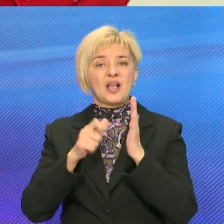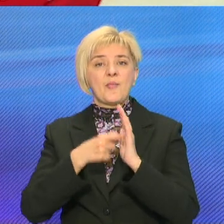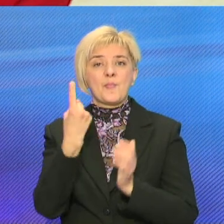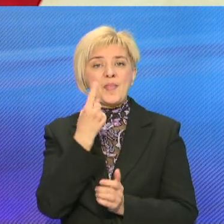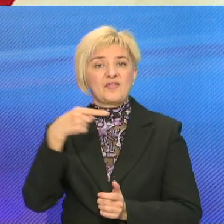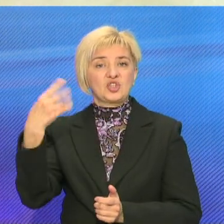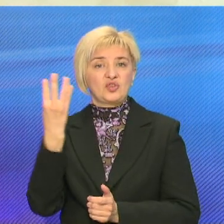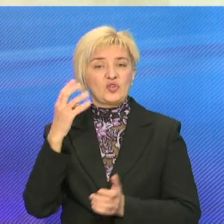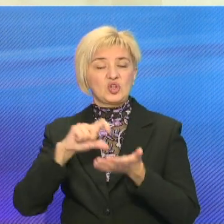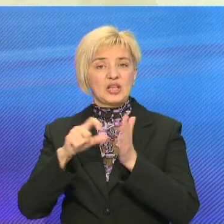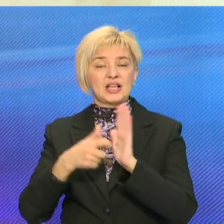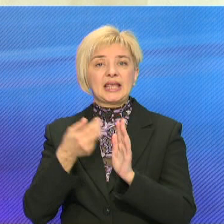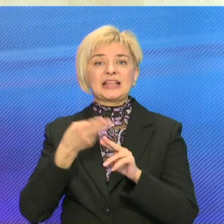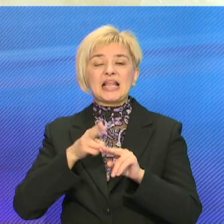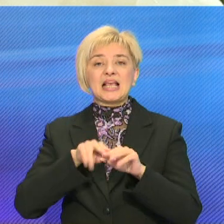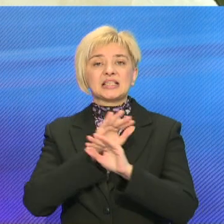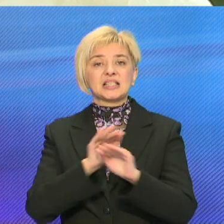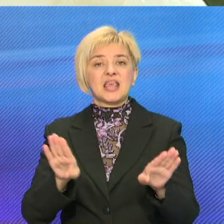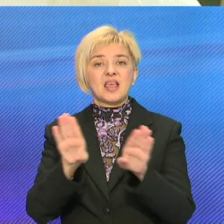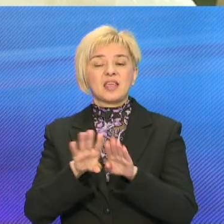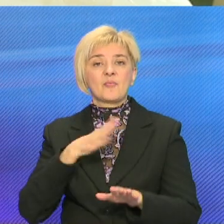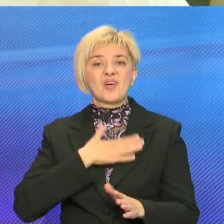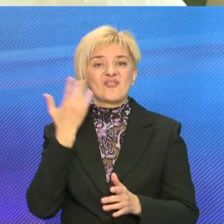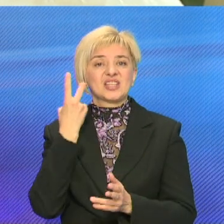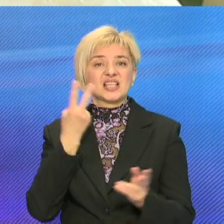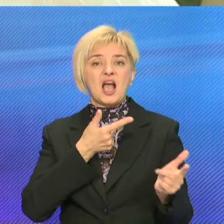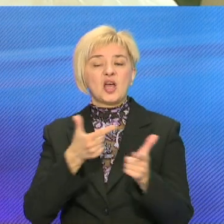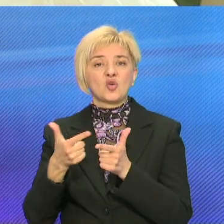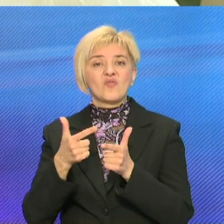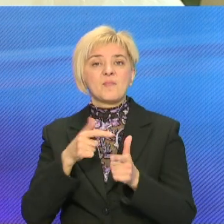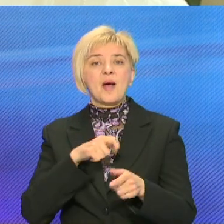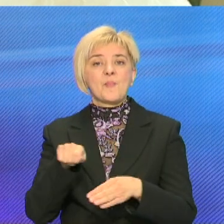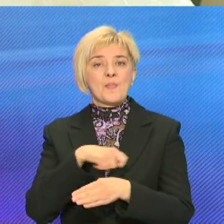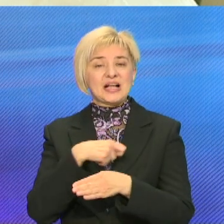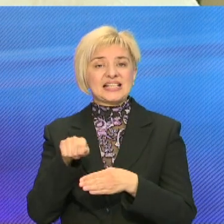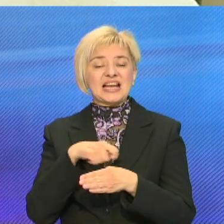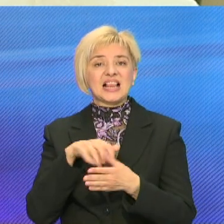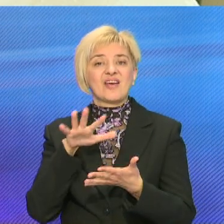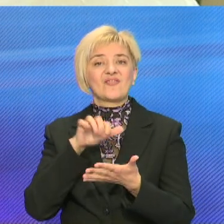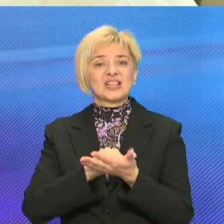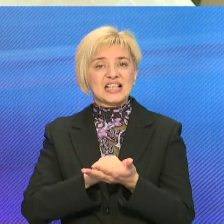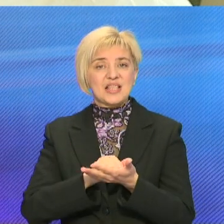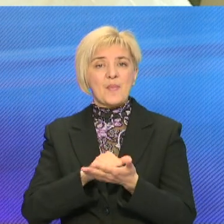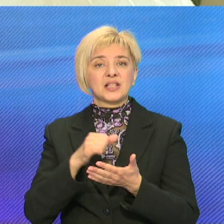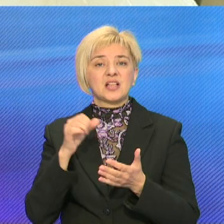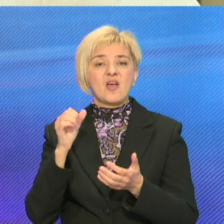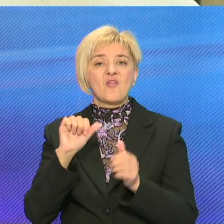1-4 класс. И для детей таких мы всегда готовим материал в занимательной форме. Используем на уроке игровые моменты, много яркого